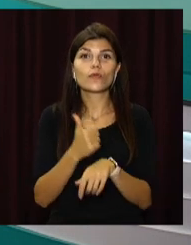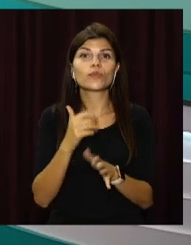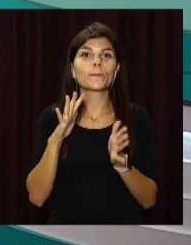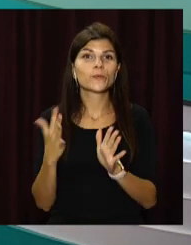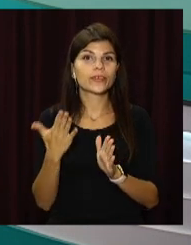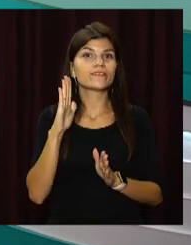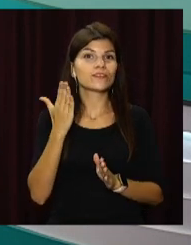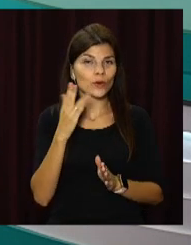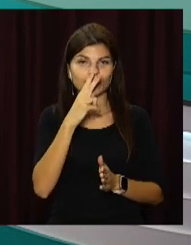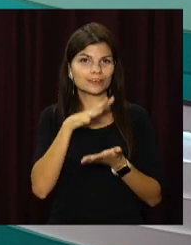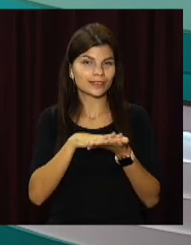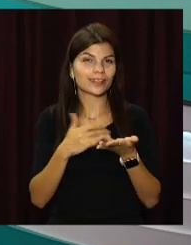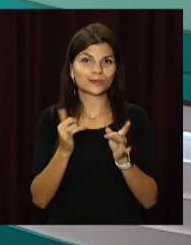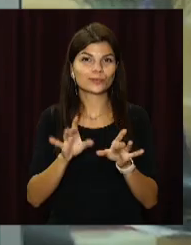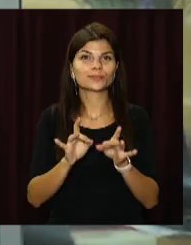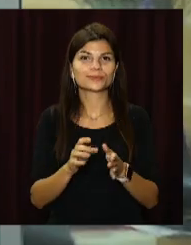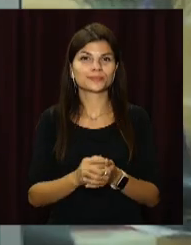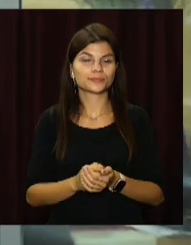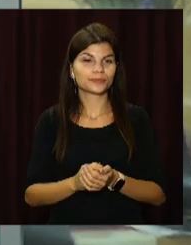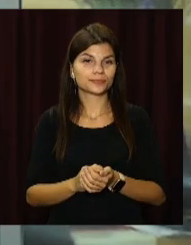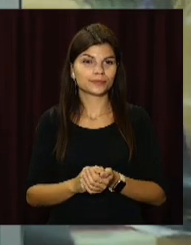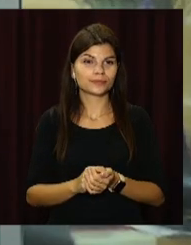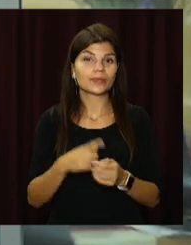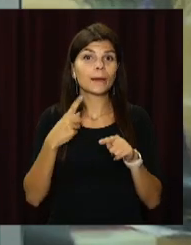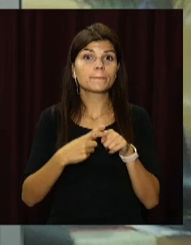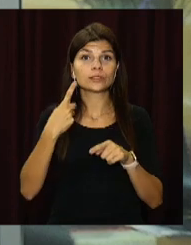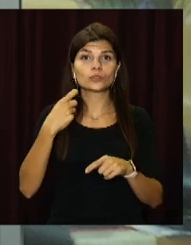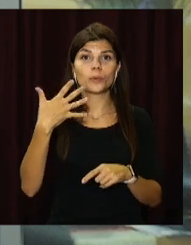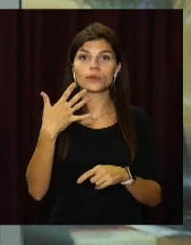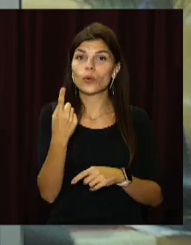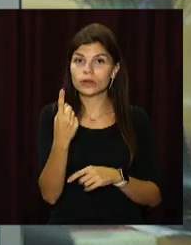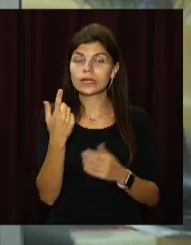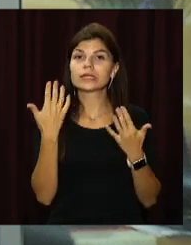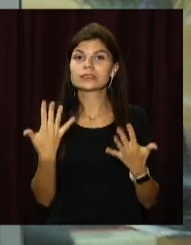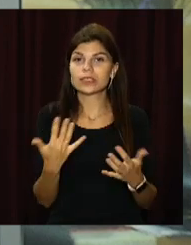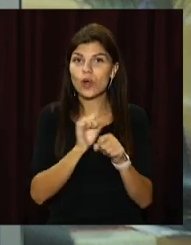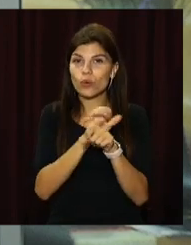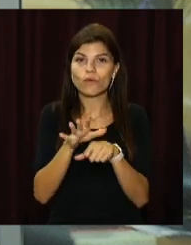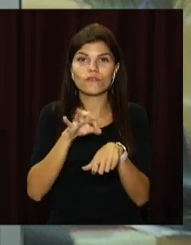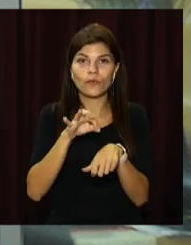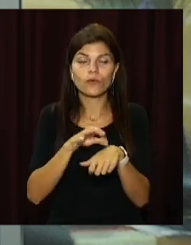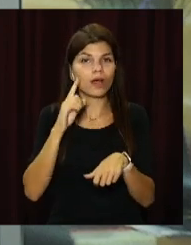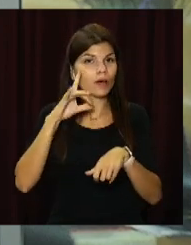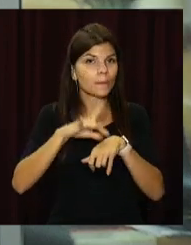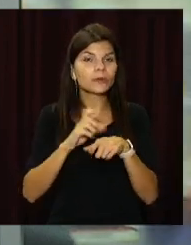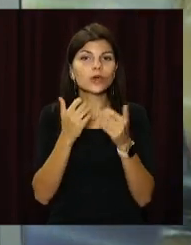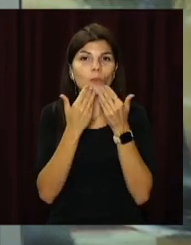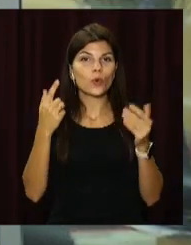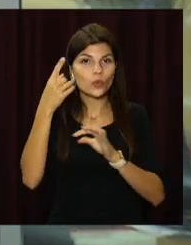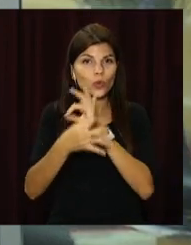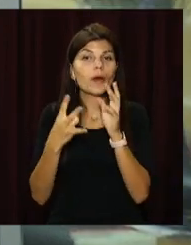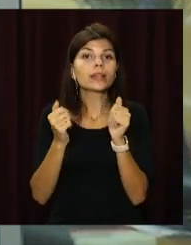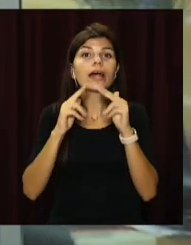головні події вівторка дивіться просто зараз. Плюс 151 – стільки з ковідних хворих виявили за останню добу